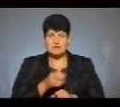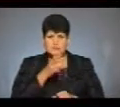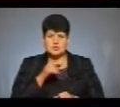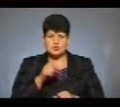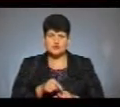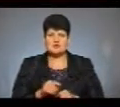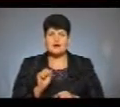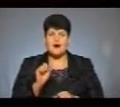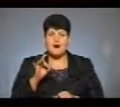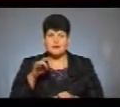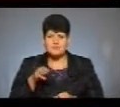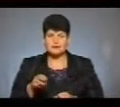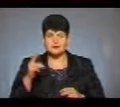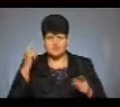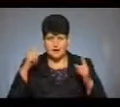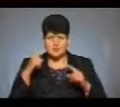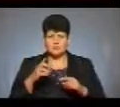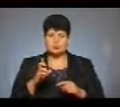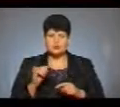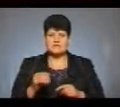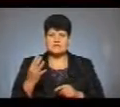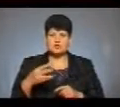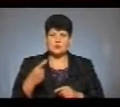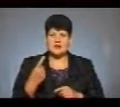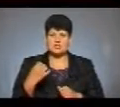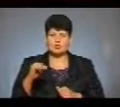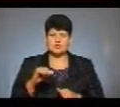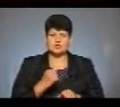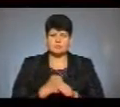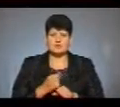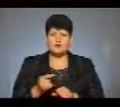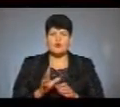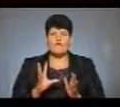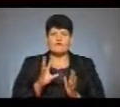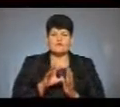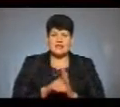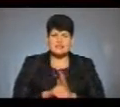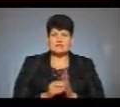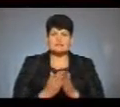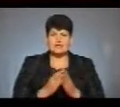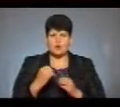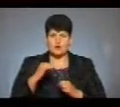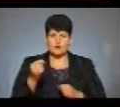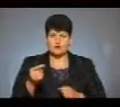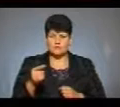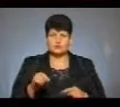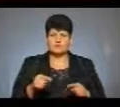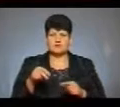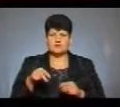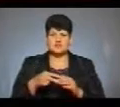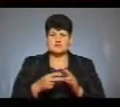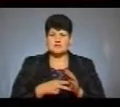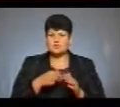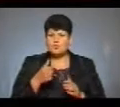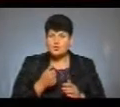з артбуків – це 41-й рекорд, який встановили в Тернополі. Його внесли до книги рекордів Тернополя, яку створили в 2017